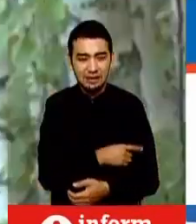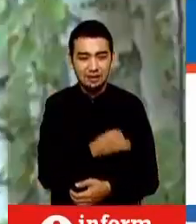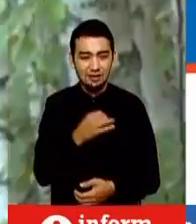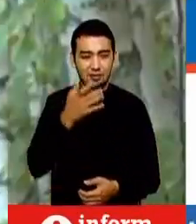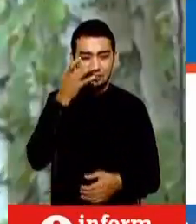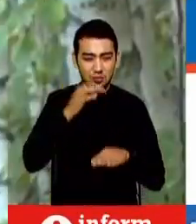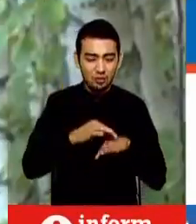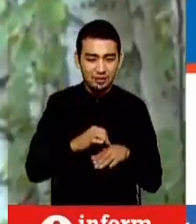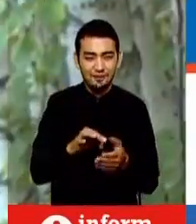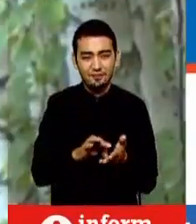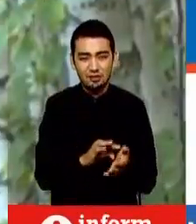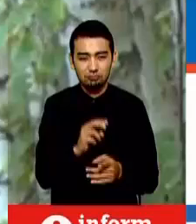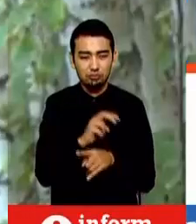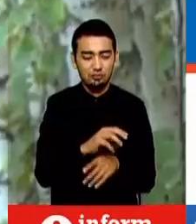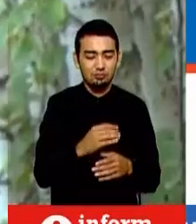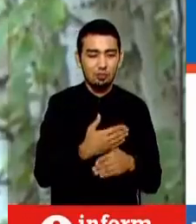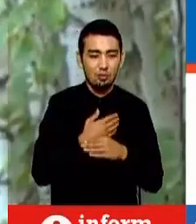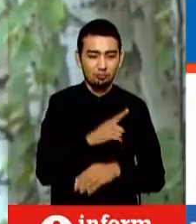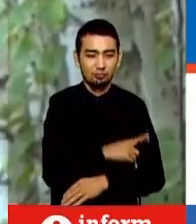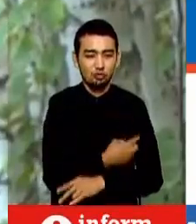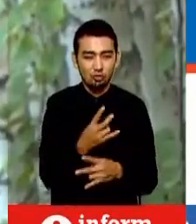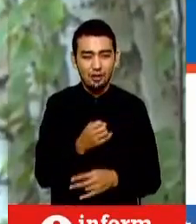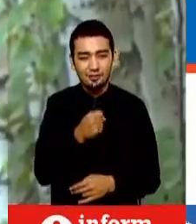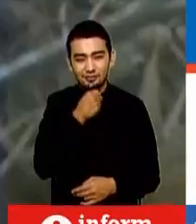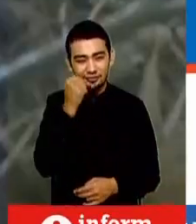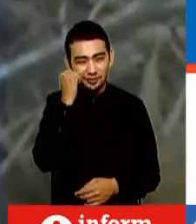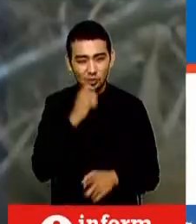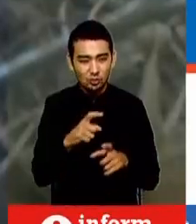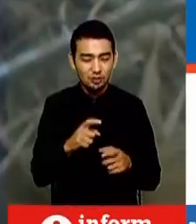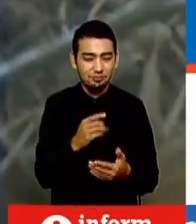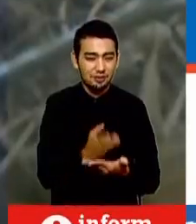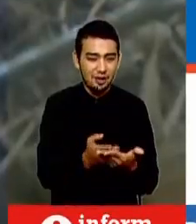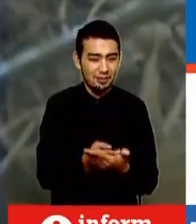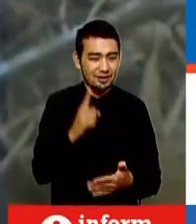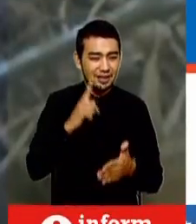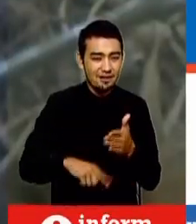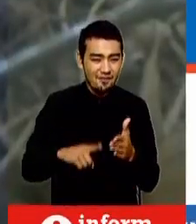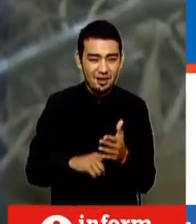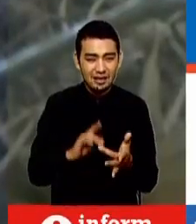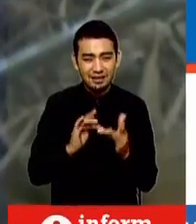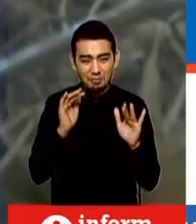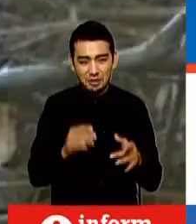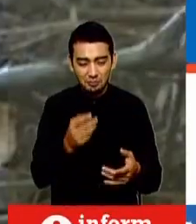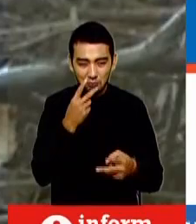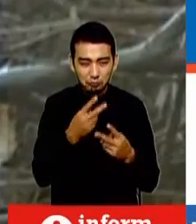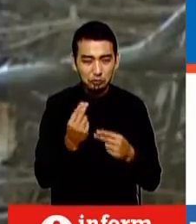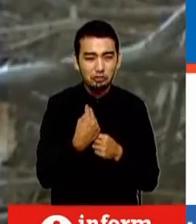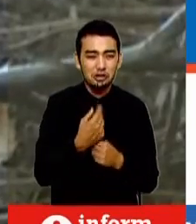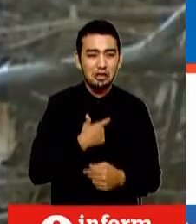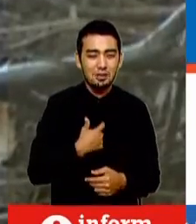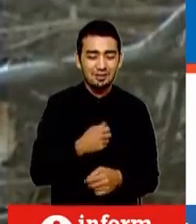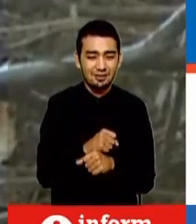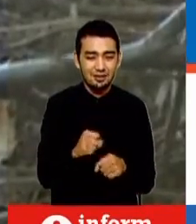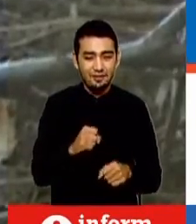вовремя обратиться за медицинской помощью. А пожилым людям специалисты рекомендуют не доверять советчикам из интернета и лечиться только у